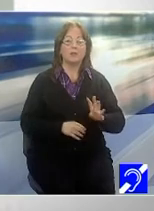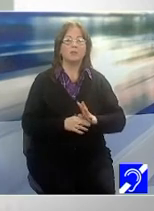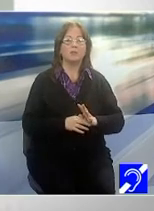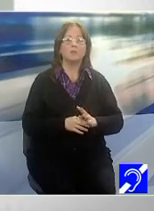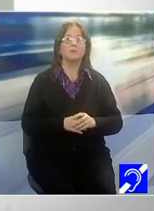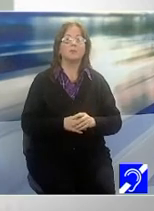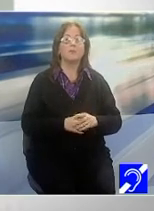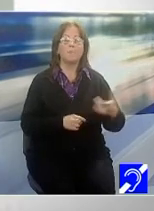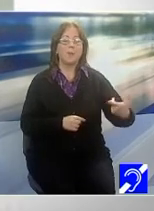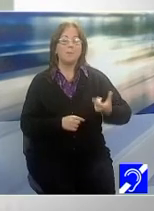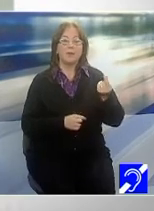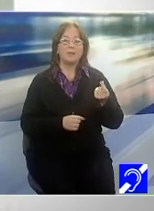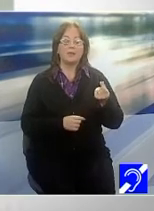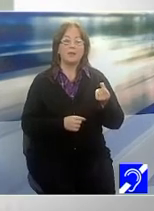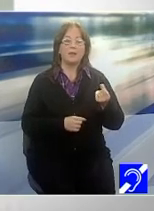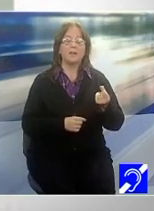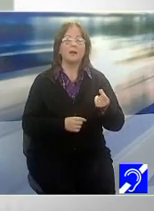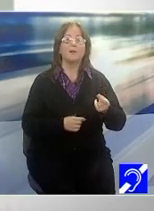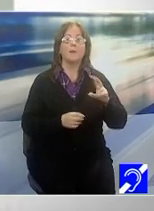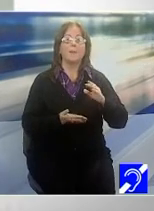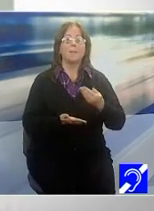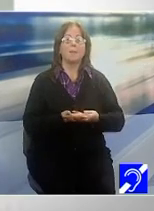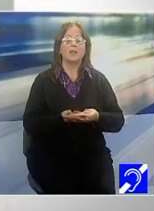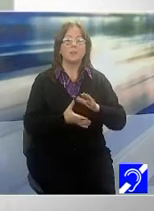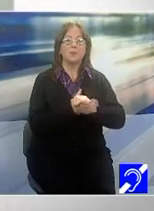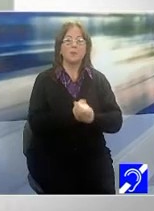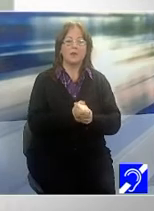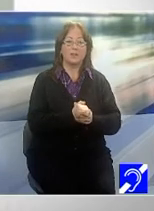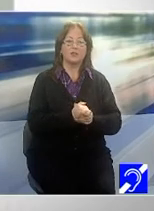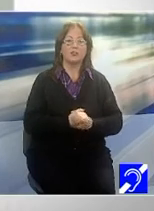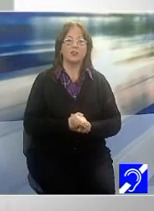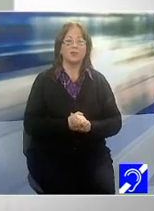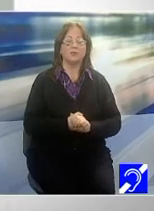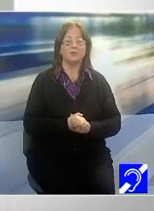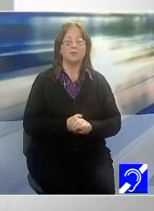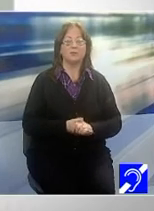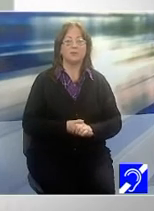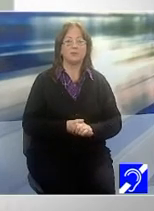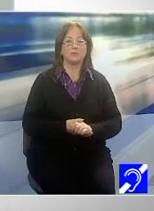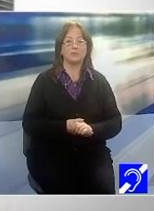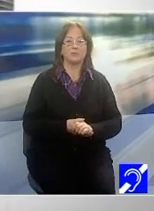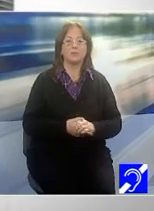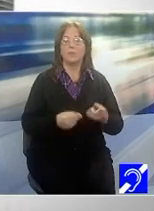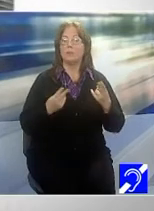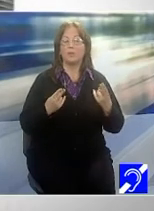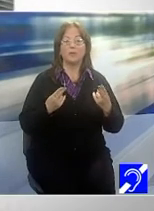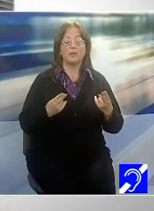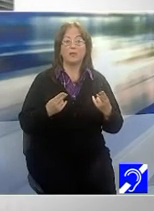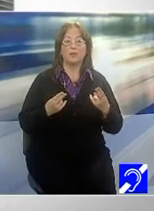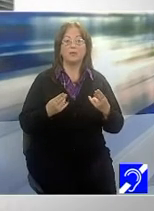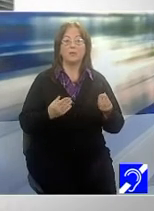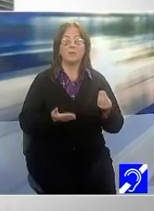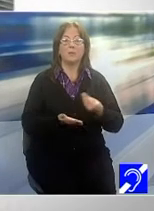pentru pace. Un moment vizibil al intensificării colaborării dintre cele două